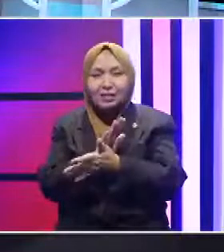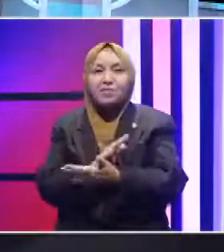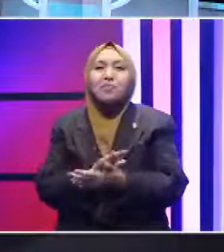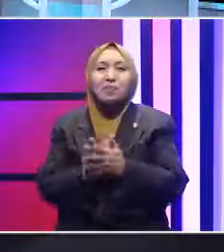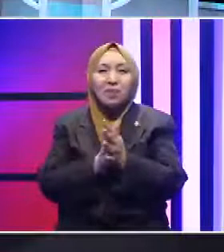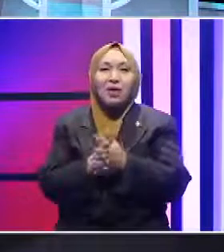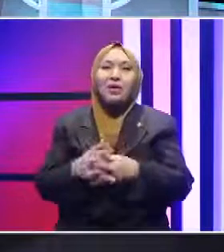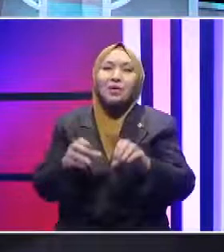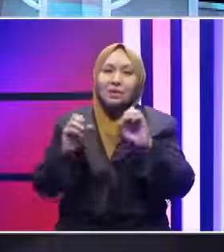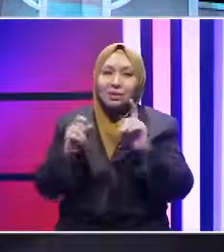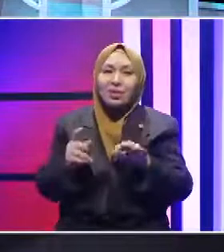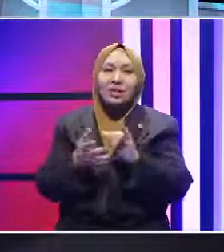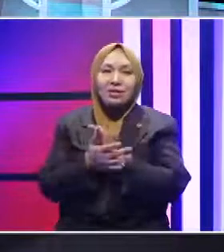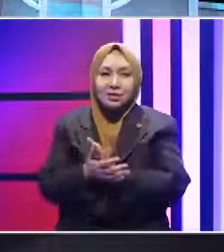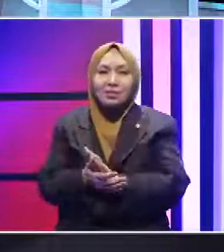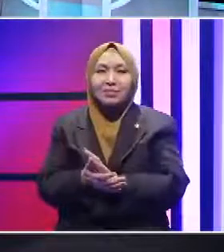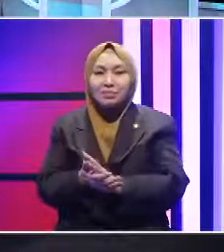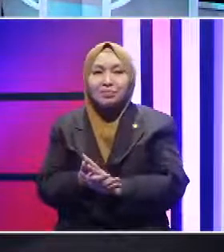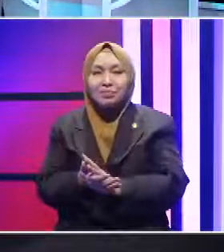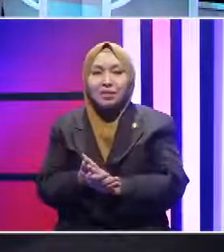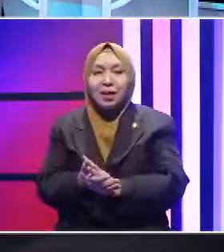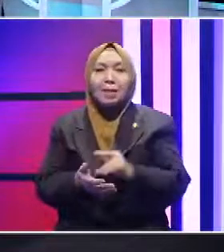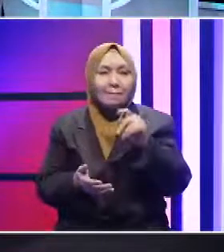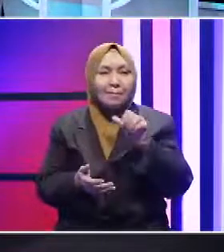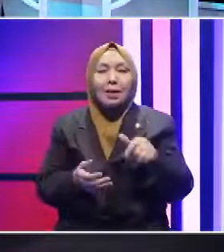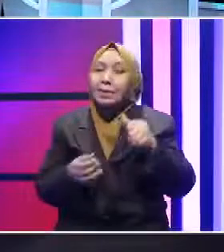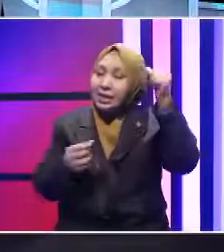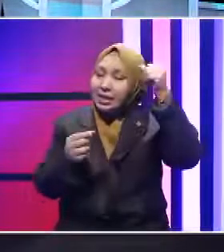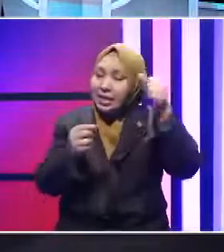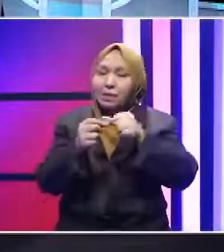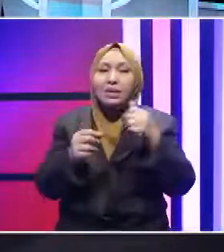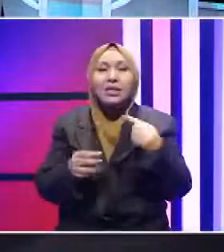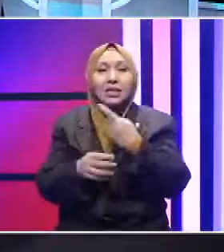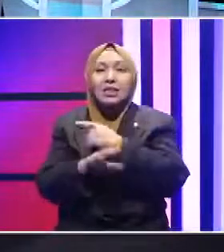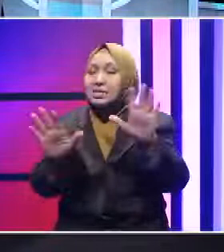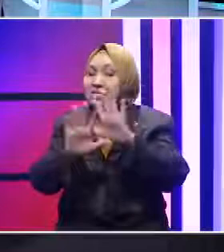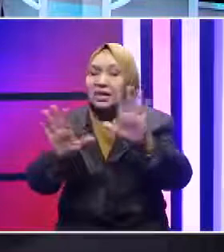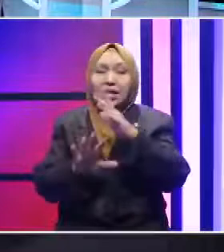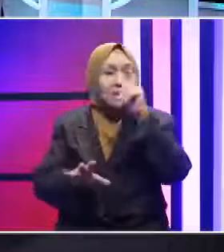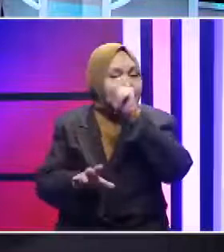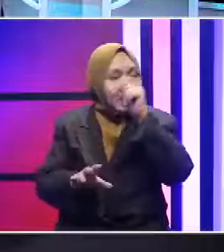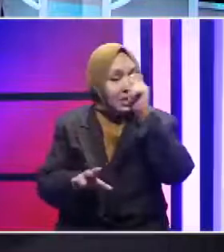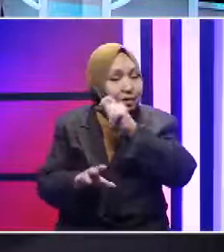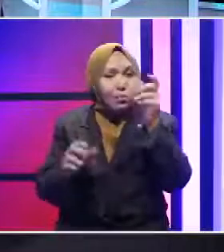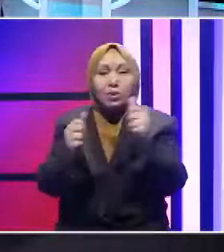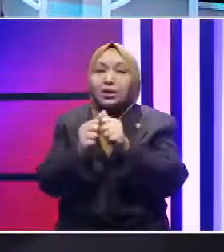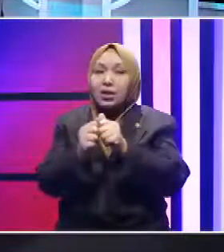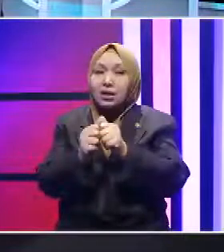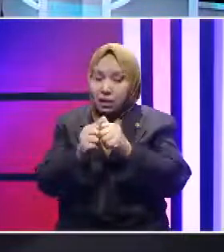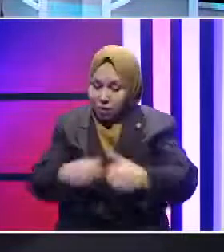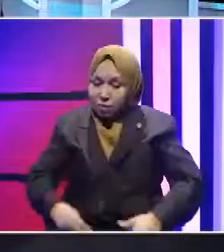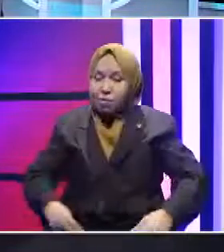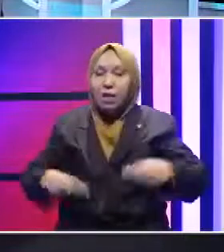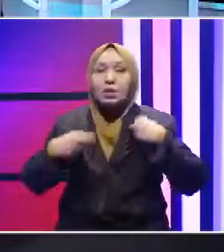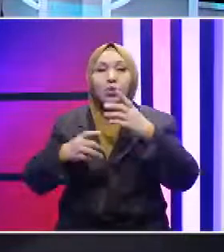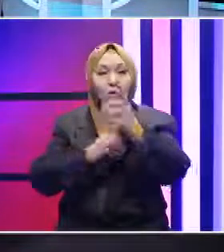Masya-Allah. Tapi itu isinya, ya, penting ustaznya, mengingatkan balik pada kita jangan tertipu dengan kehidupan dunia. Mencabar ustaz sebenarnya. Betul.